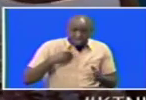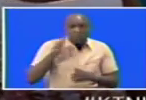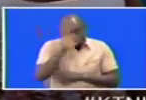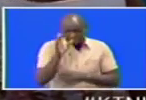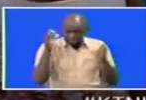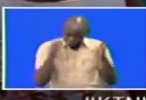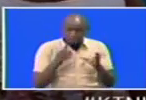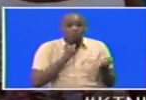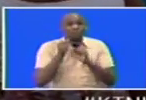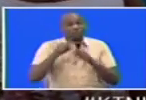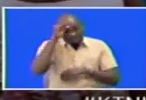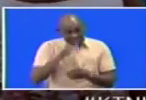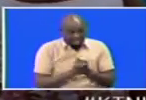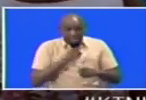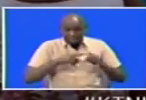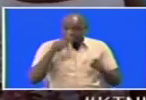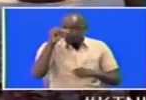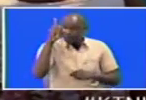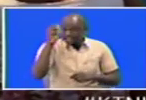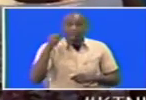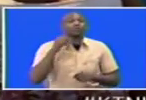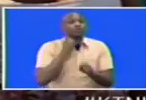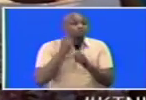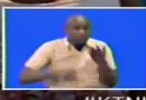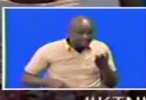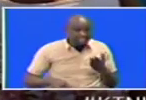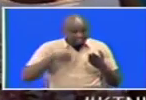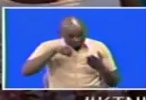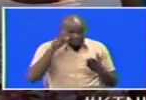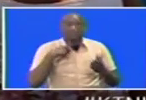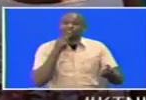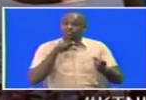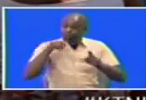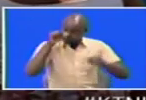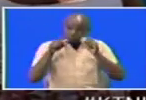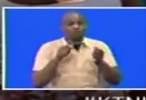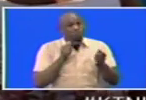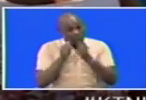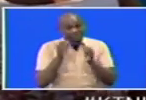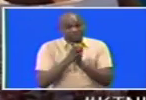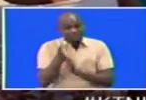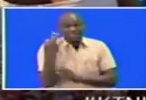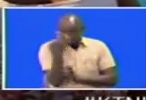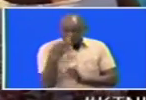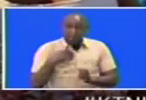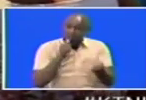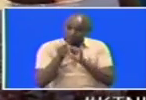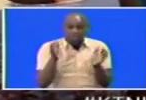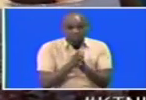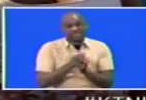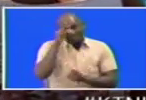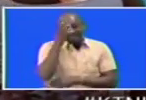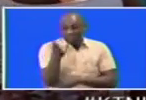Wiper, lakini wana ODM watalazimika kuweza kupitia mchujo kabla ya watatu hawa kuweza kumenyana na gavana wa